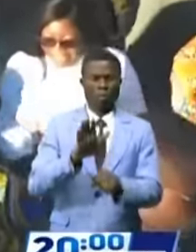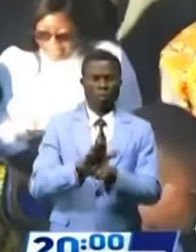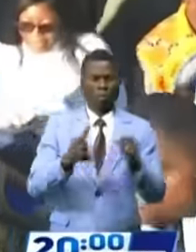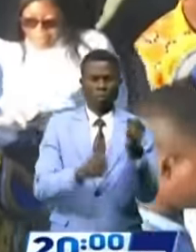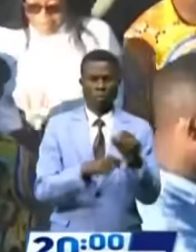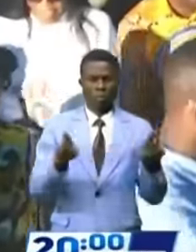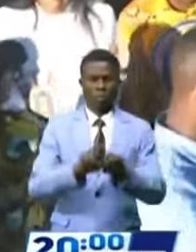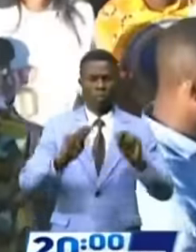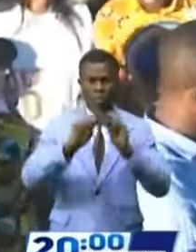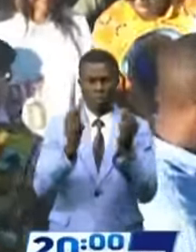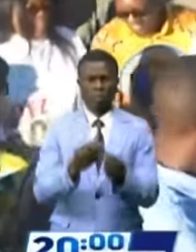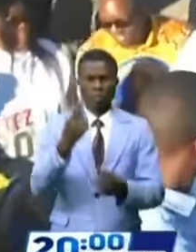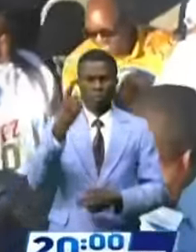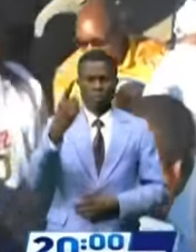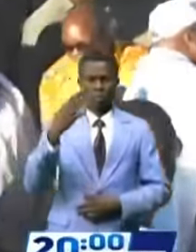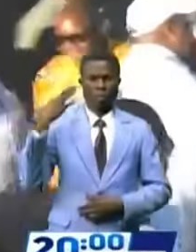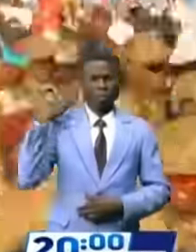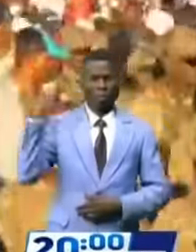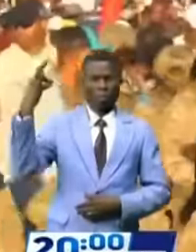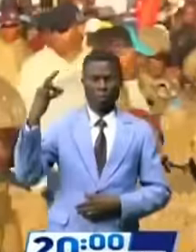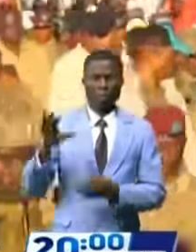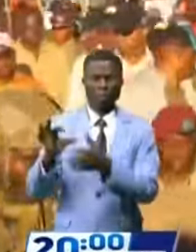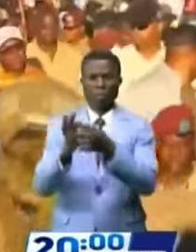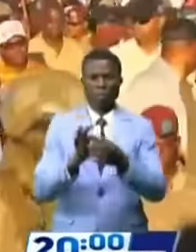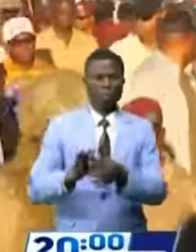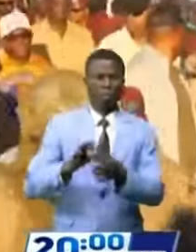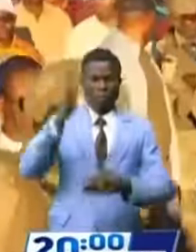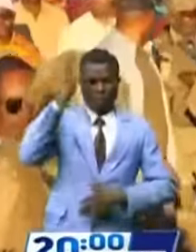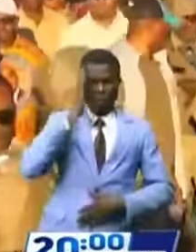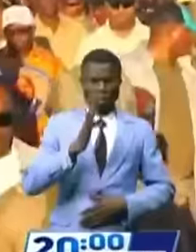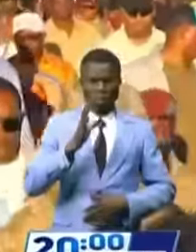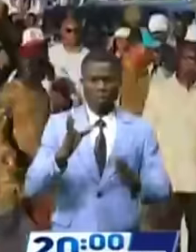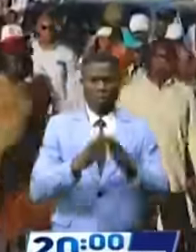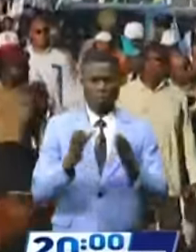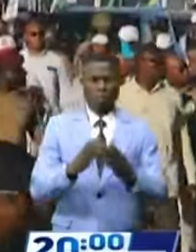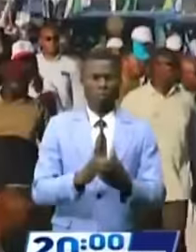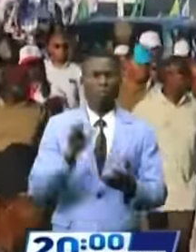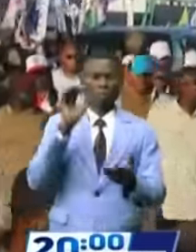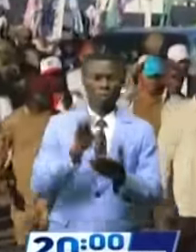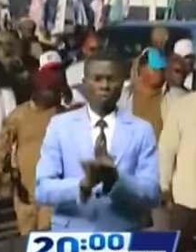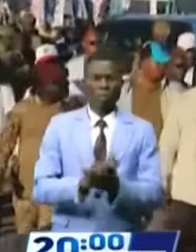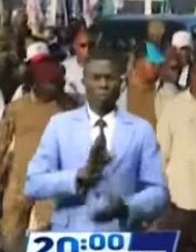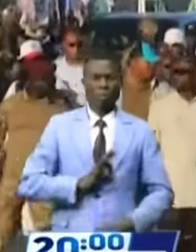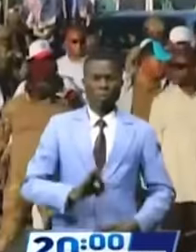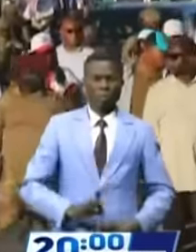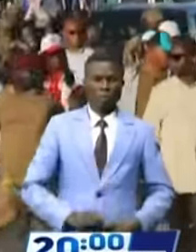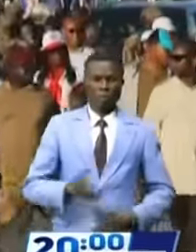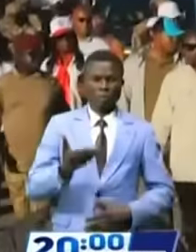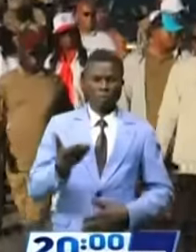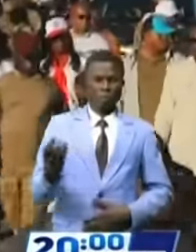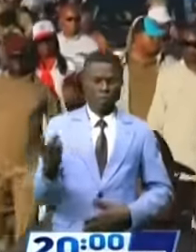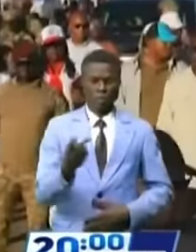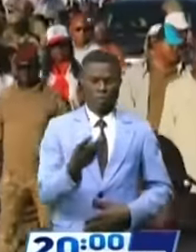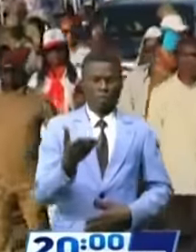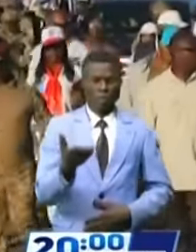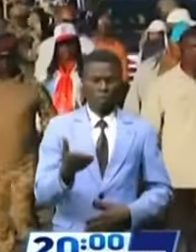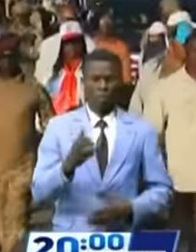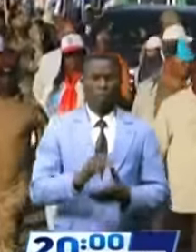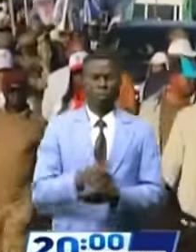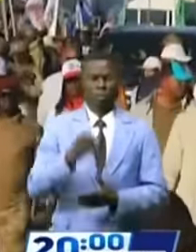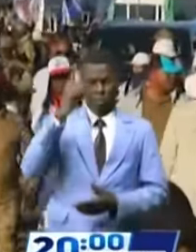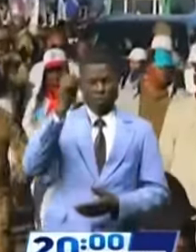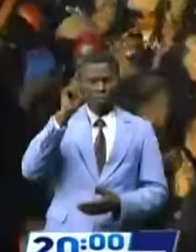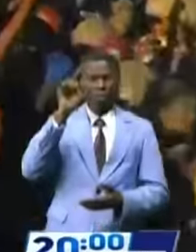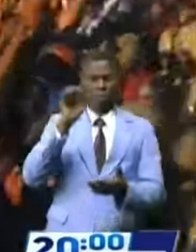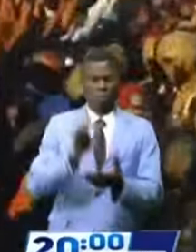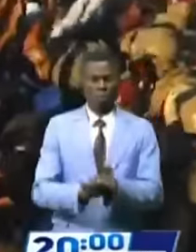comme un seul homme, le candidat des Lions Sacrés, accompagné de sa chère épouse, Denise Nyakeru Tshisekedi, première dame de